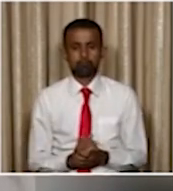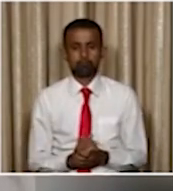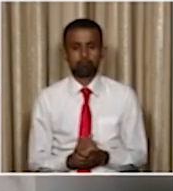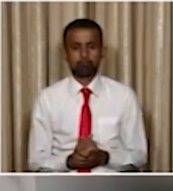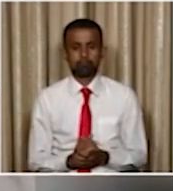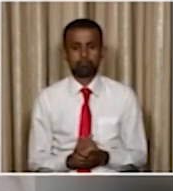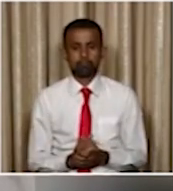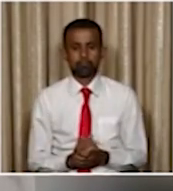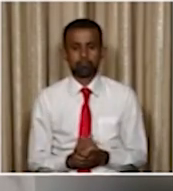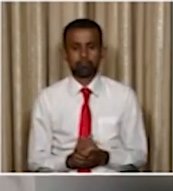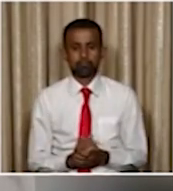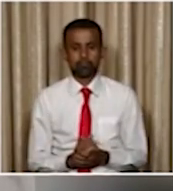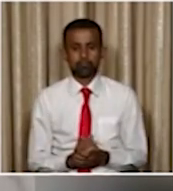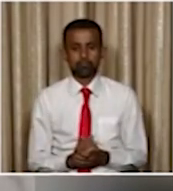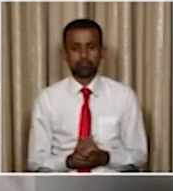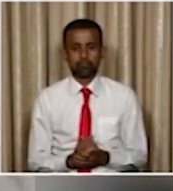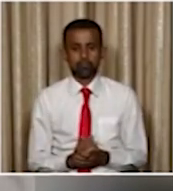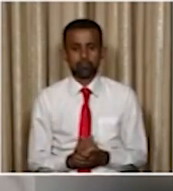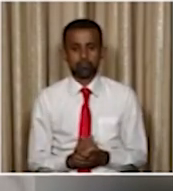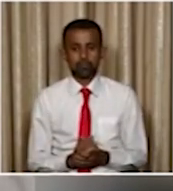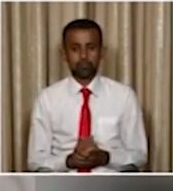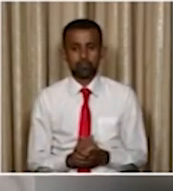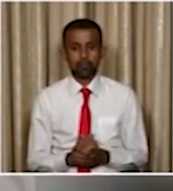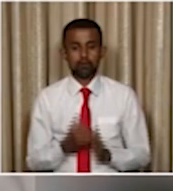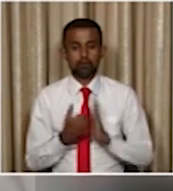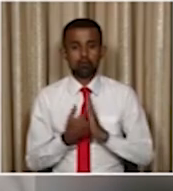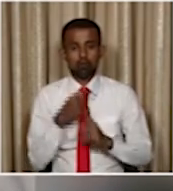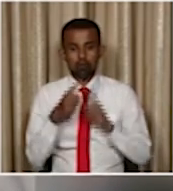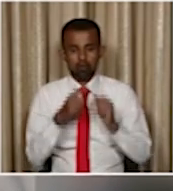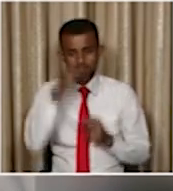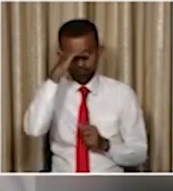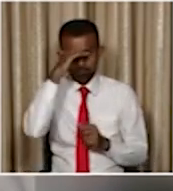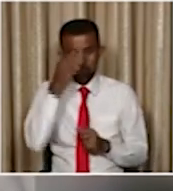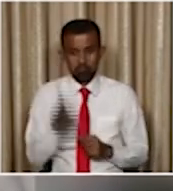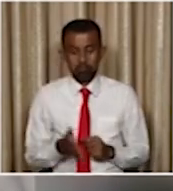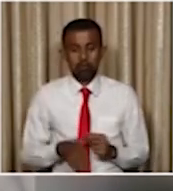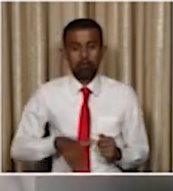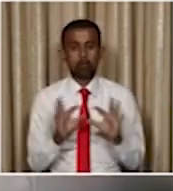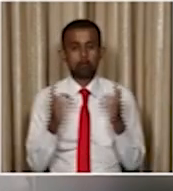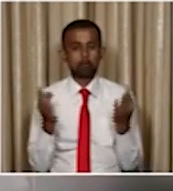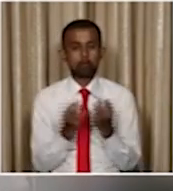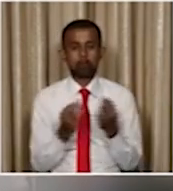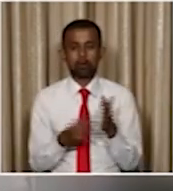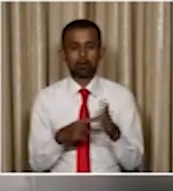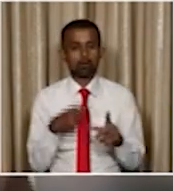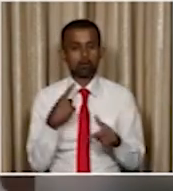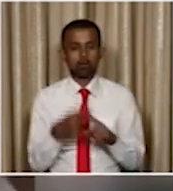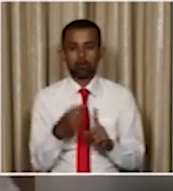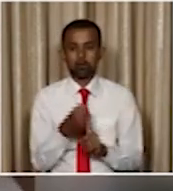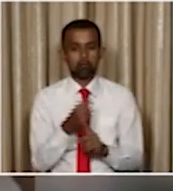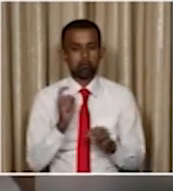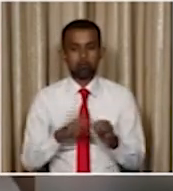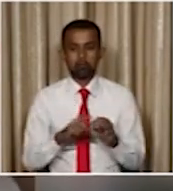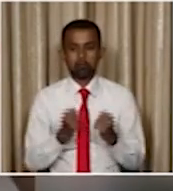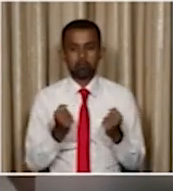පැනවෙන්නේ. මට පේන විදිහට මේ පිළිබඳ හඬනගෙන සමගි ජනබලවේගී බොහෝ දෙනෙක් ඉහළ ශුද්ධ ආදායම් ලබන අයද කොහෙද? We will have to get on to